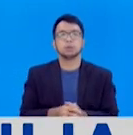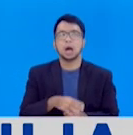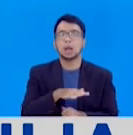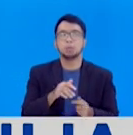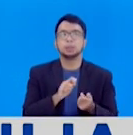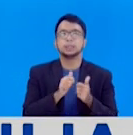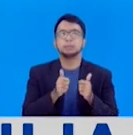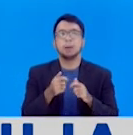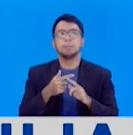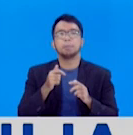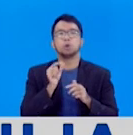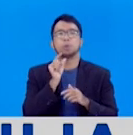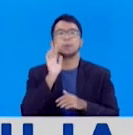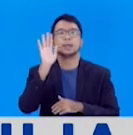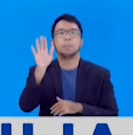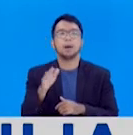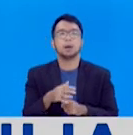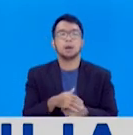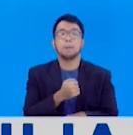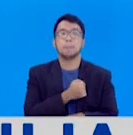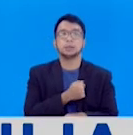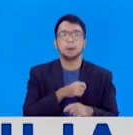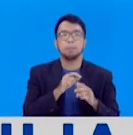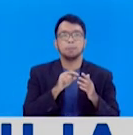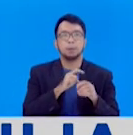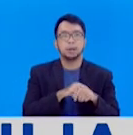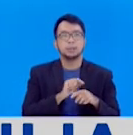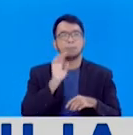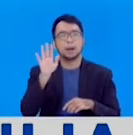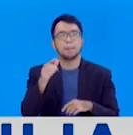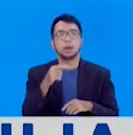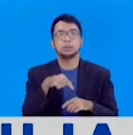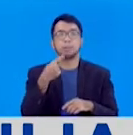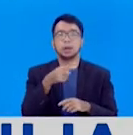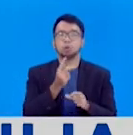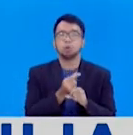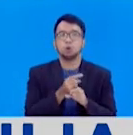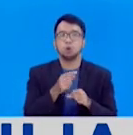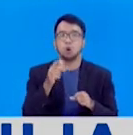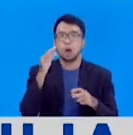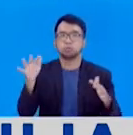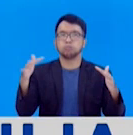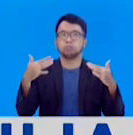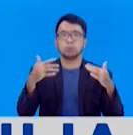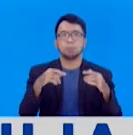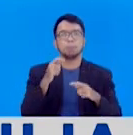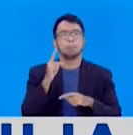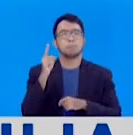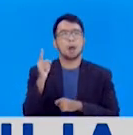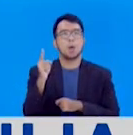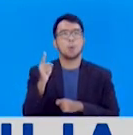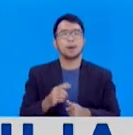depan sebuah bangsa selama ini guru dikenal sebagai pahlawan tanpa tanda jasa